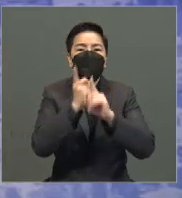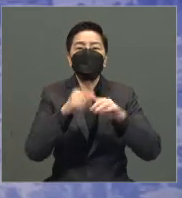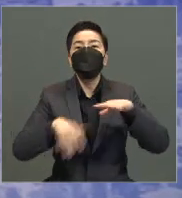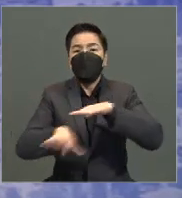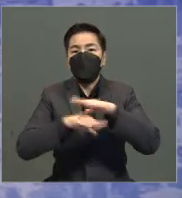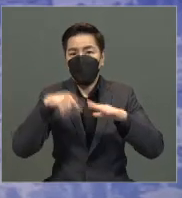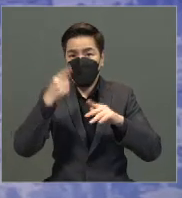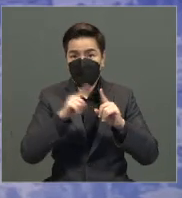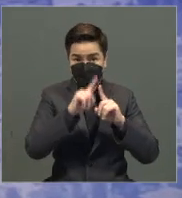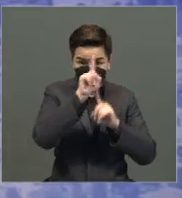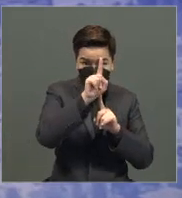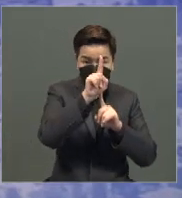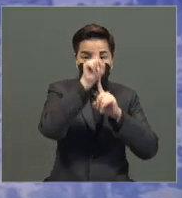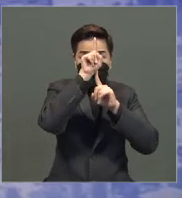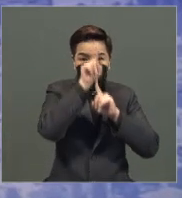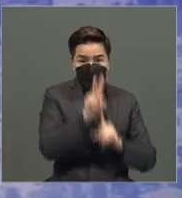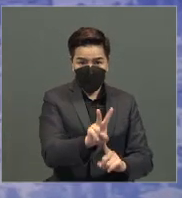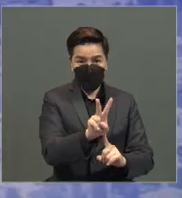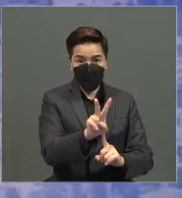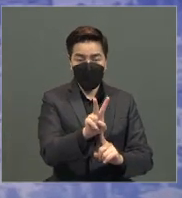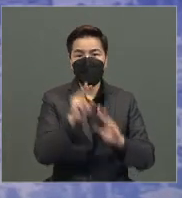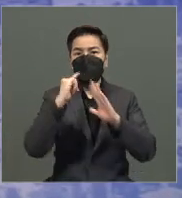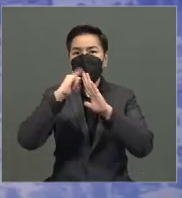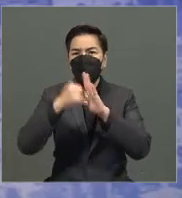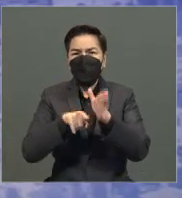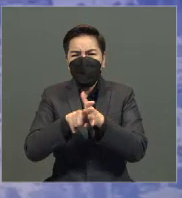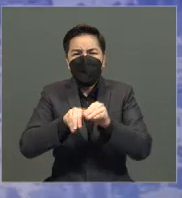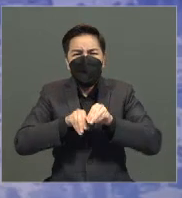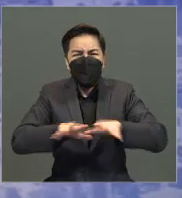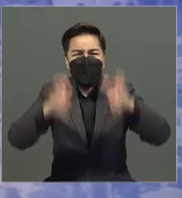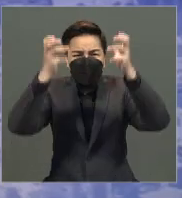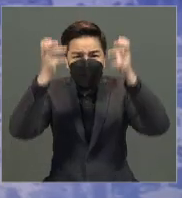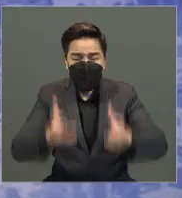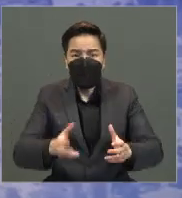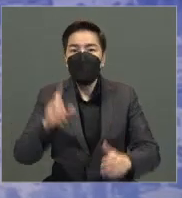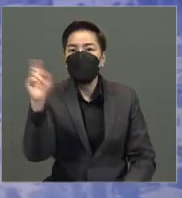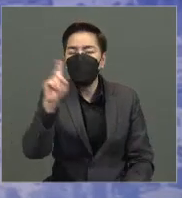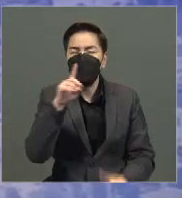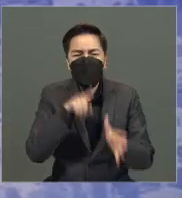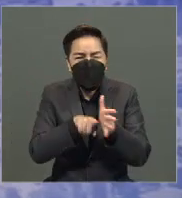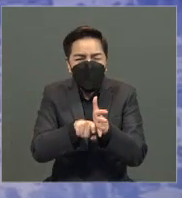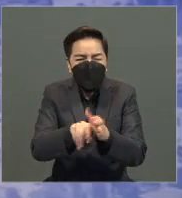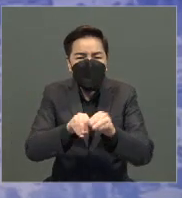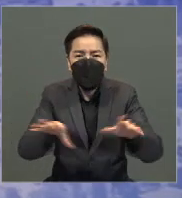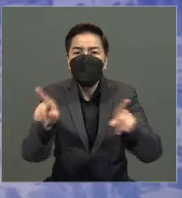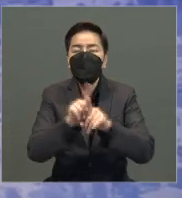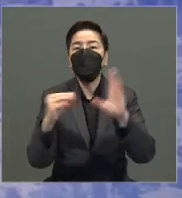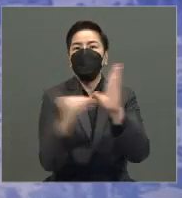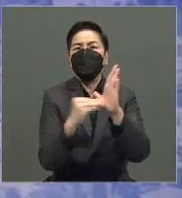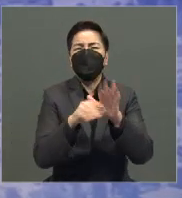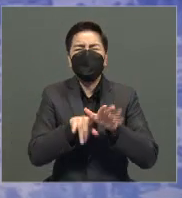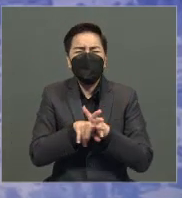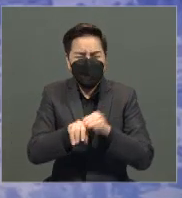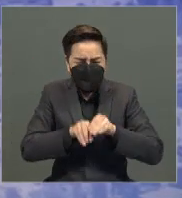นอันที่หนึ่งอันที่สองจังหวัดที่มีการระบาดอย่างรุนแรงหรือมากอย่างเช่นของกรุงเทพมหาน